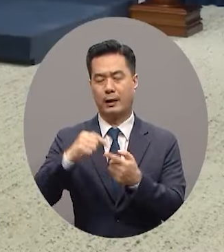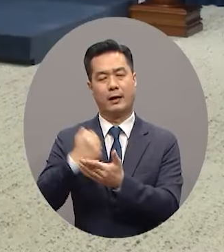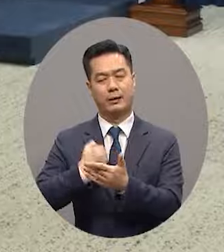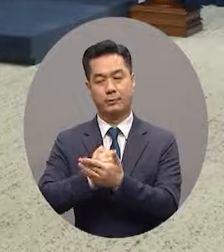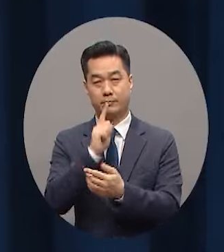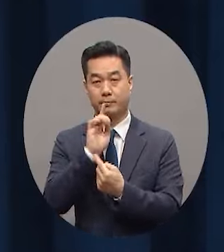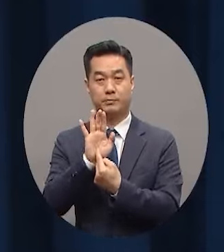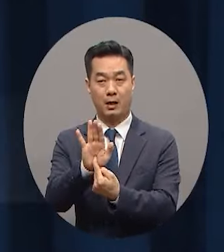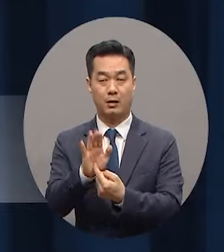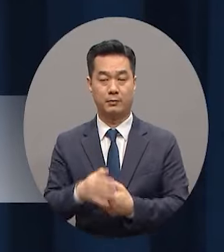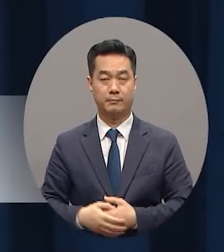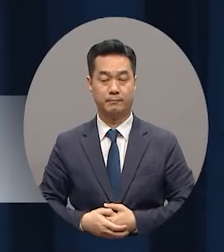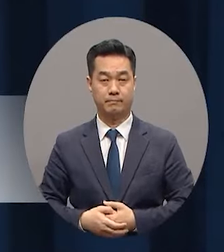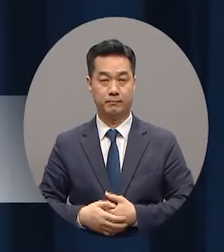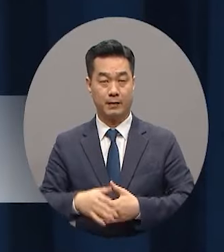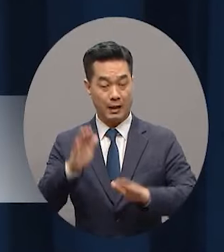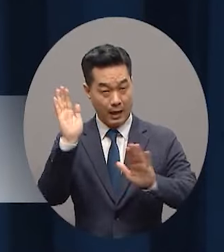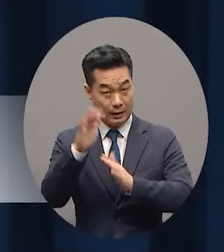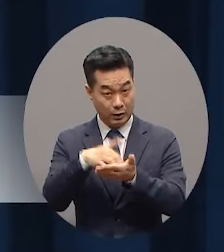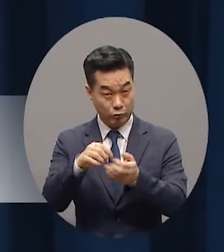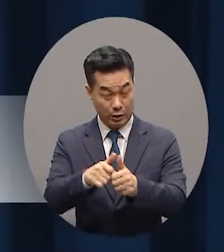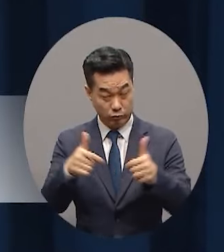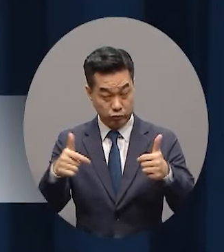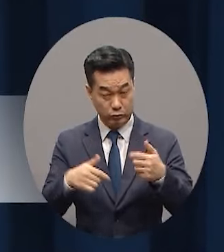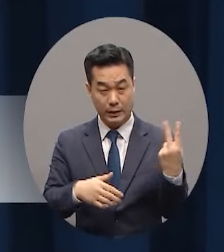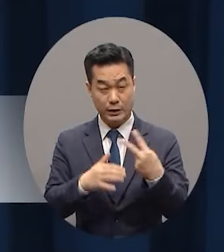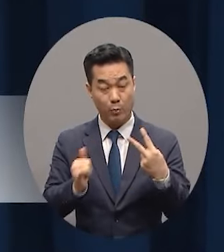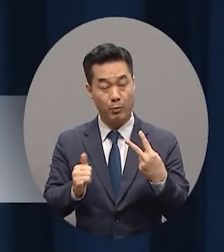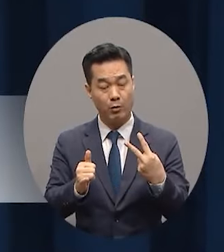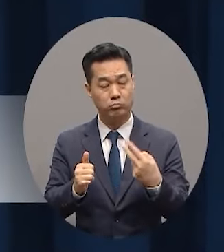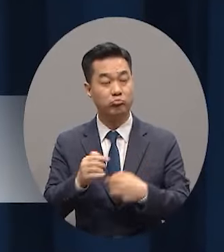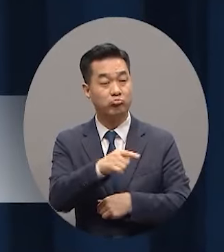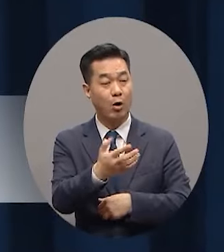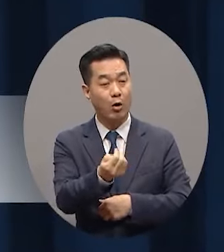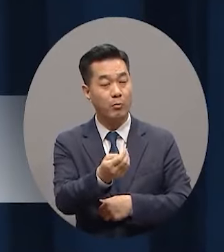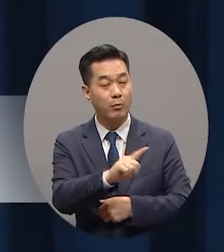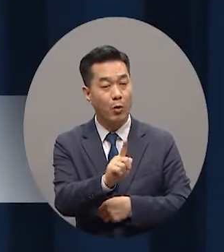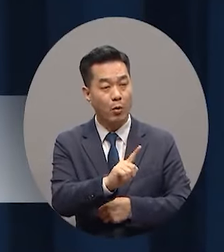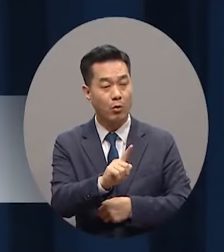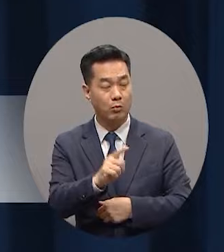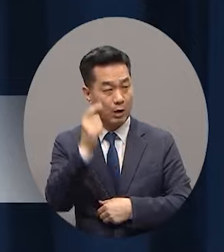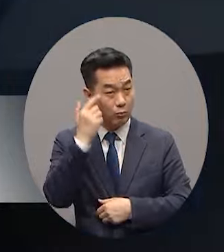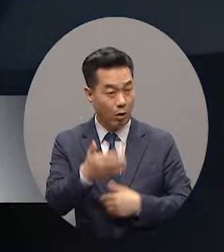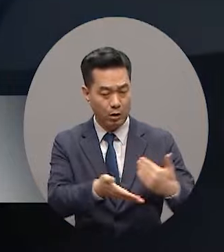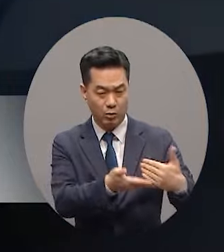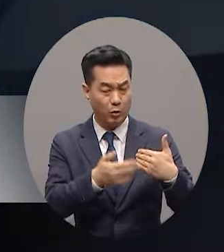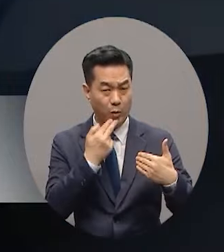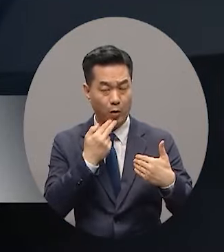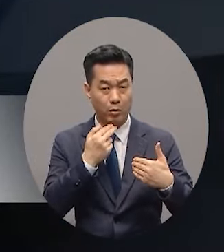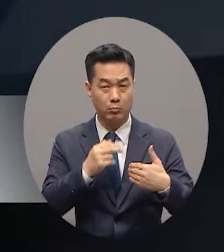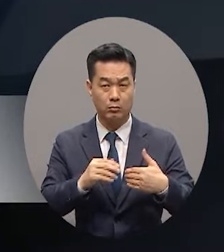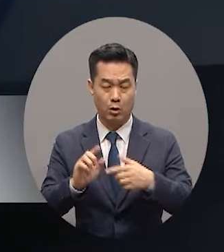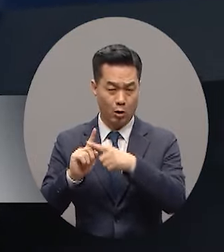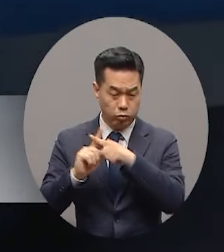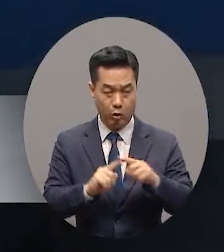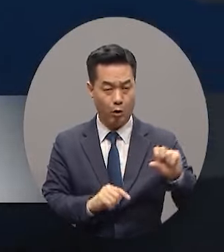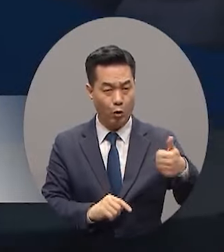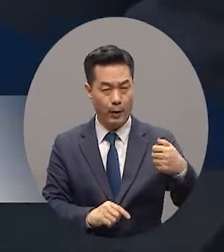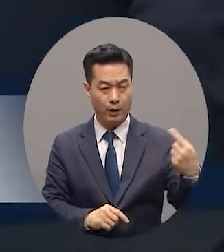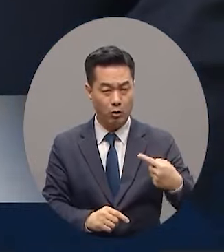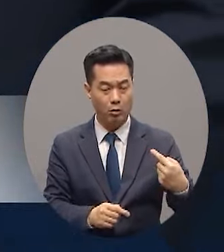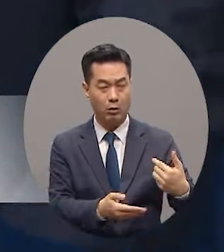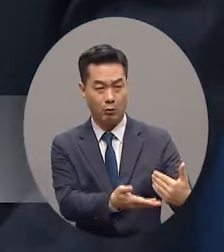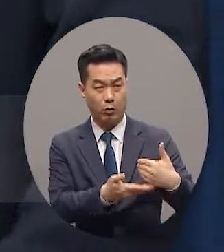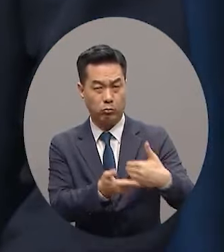토로했습니다 증원 규모를 요청할 땐 묵묵 구원이 이제 와서 근거도 없이 500명 청명 등을